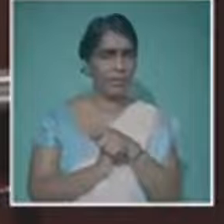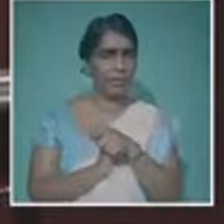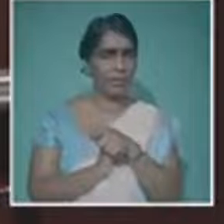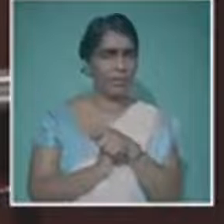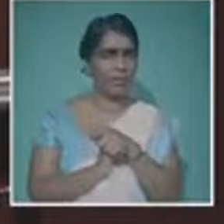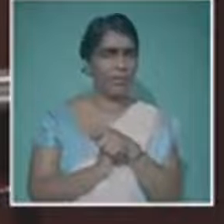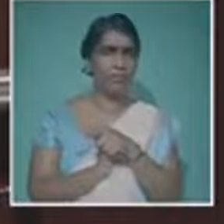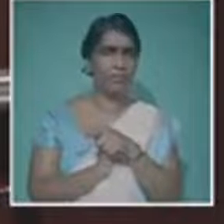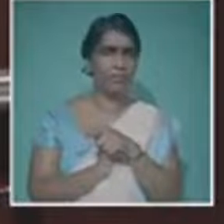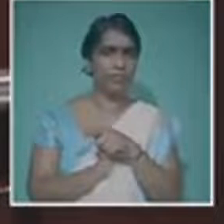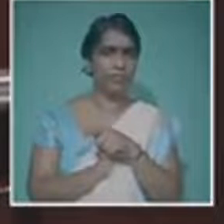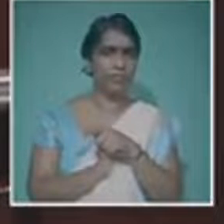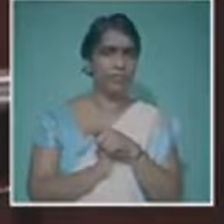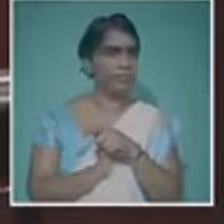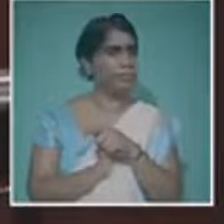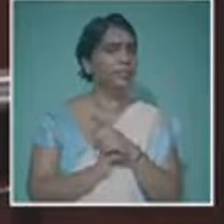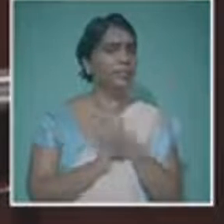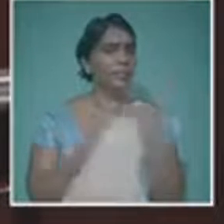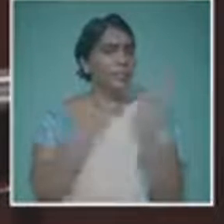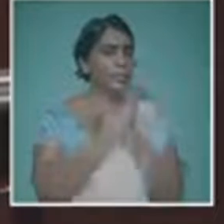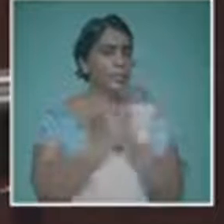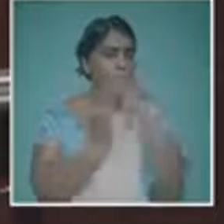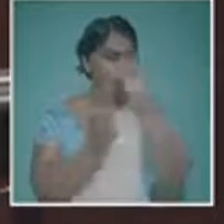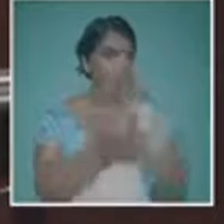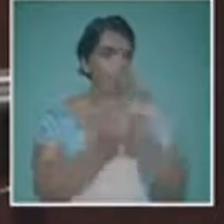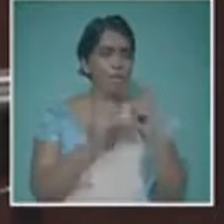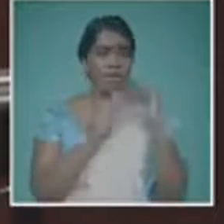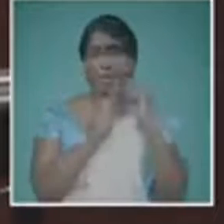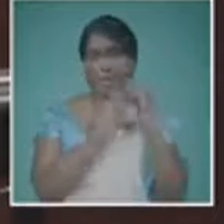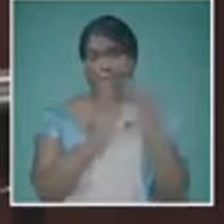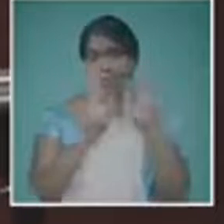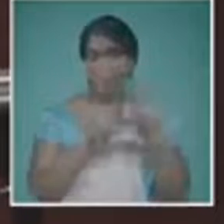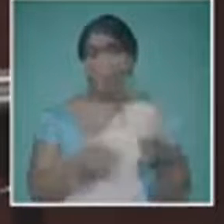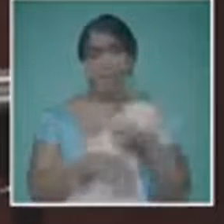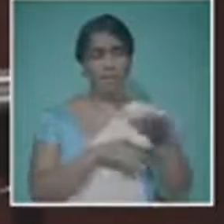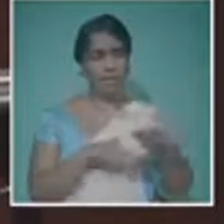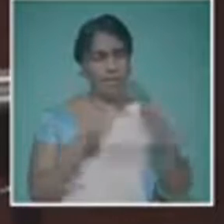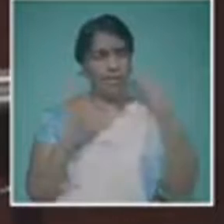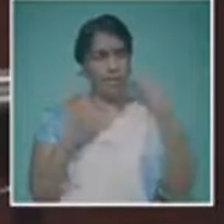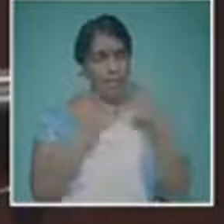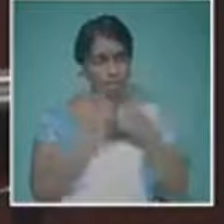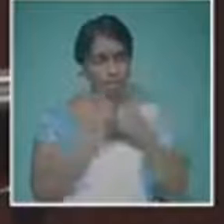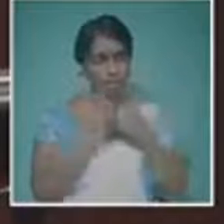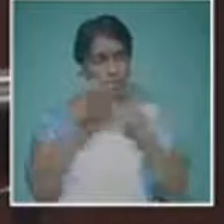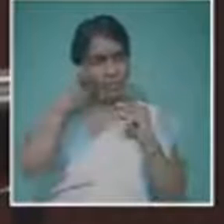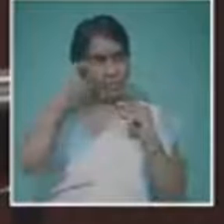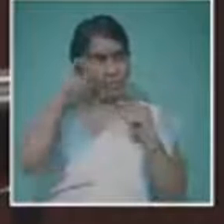வனத்துறைக்கு சொந்தமான காணிகள் ஒரு தனி நபரால் அபகரிக்கப்பட்டு கொண்டிருக்கின்றது.